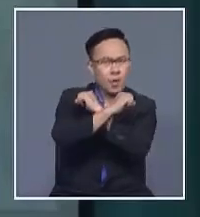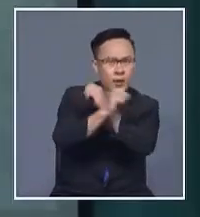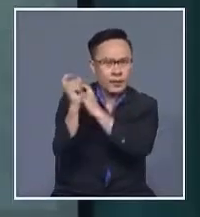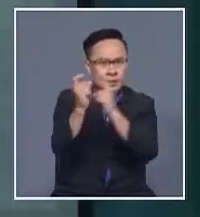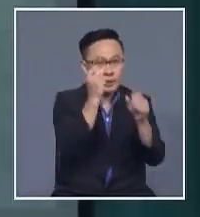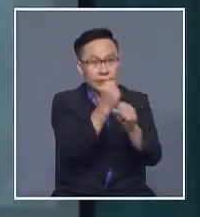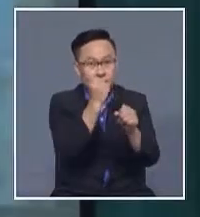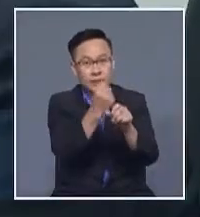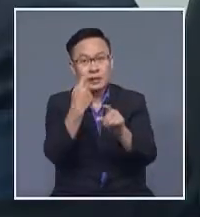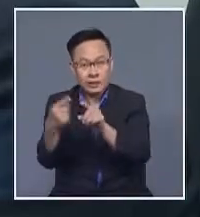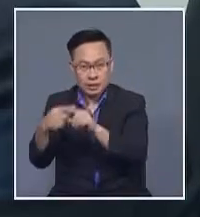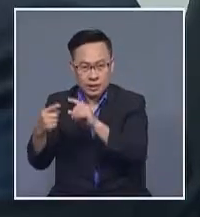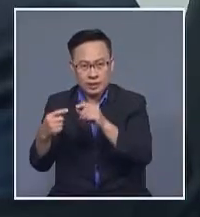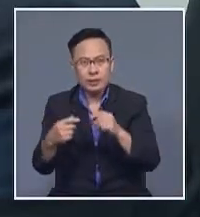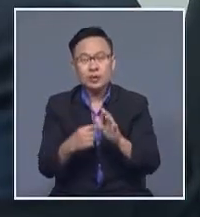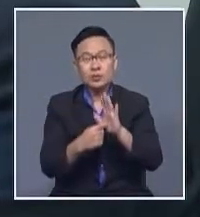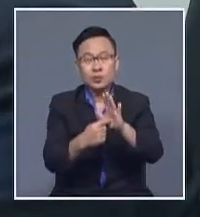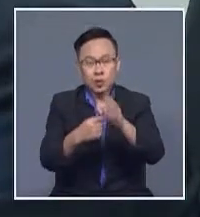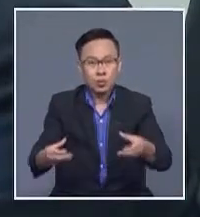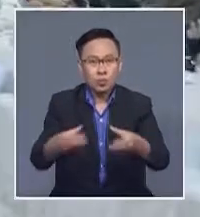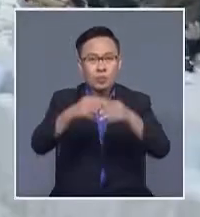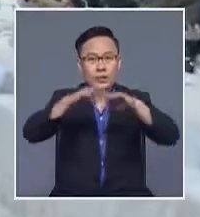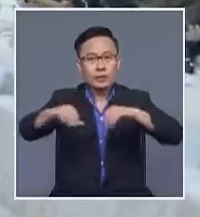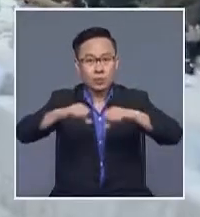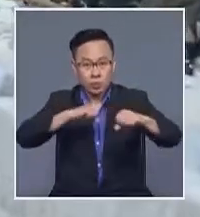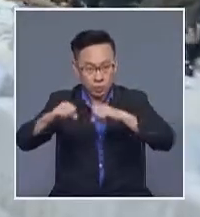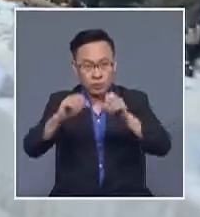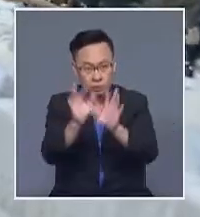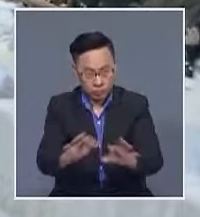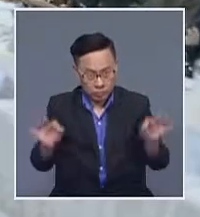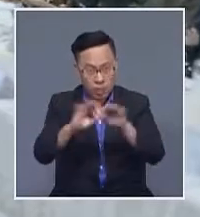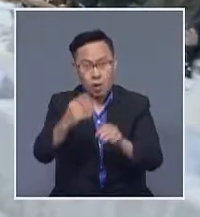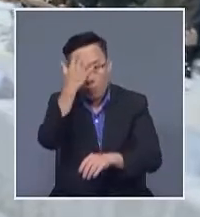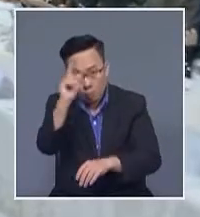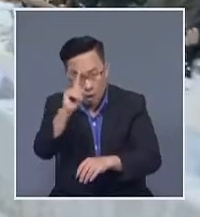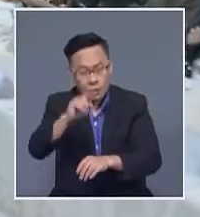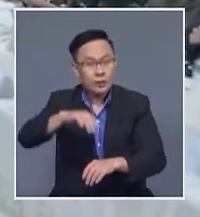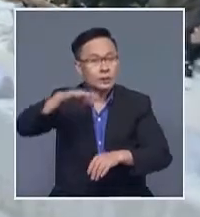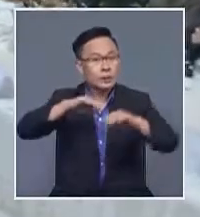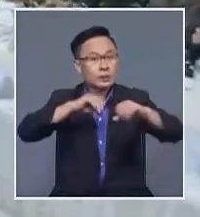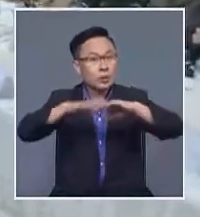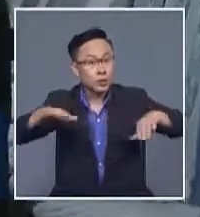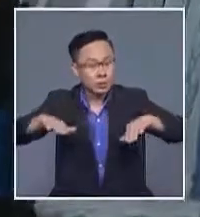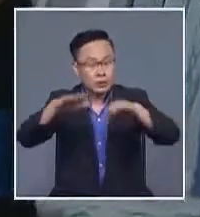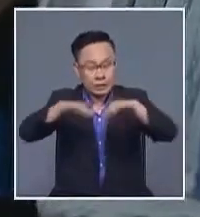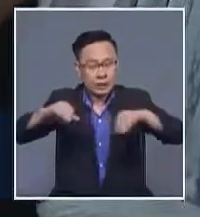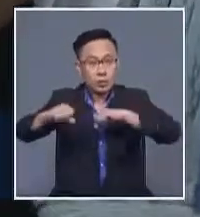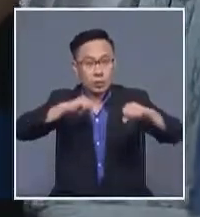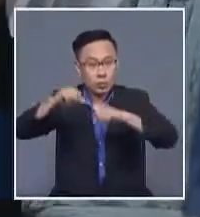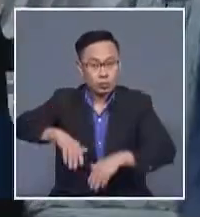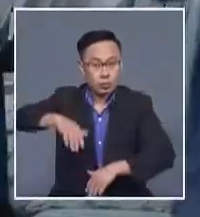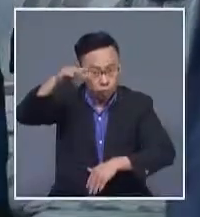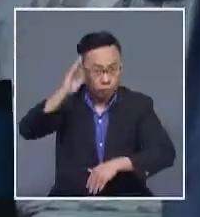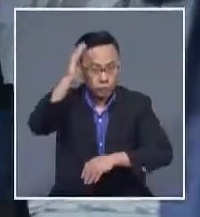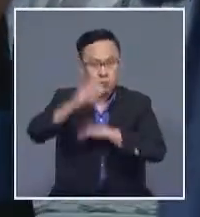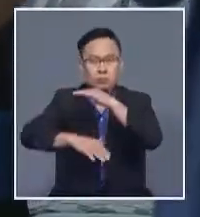คส่วนโดยเฉพาะอย่างยิ่งในกลุ่มของเยาวชนซึ่งเป็นกำลังสำคัญในการขับเคลื่อนเศรษฐกิจและสังคม